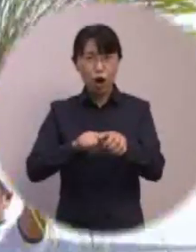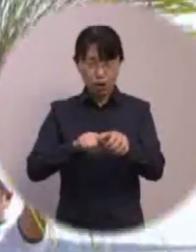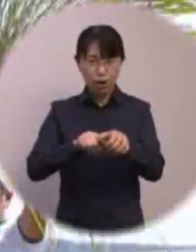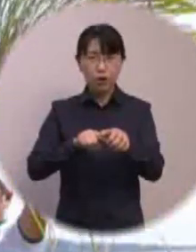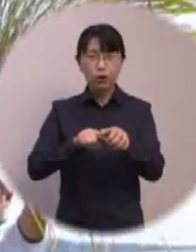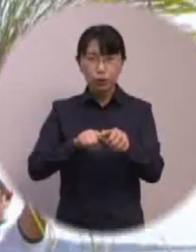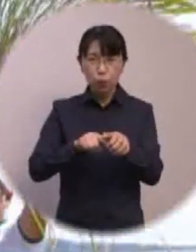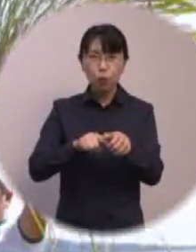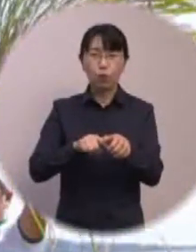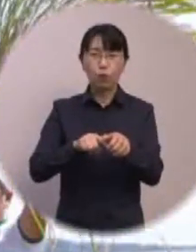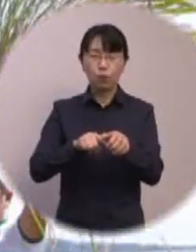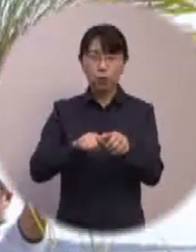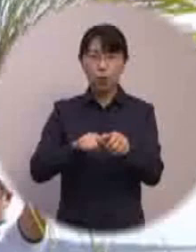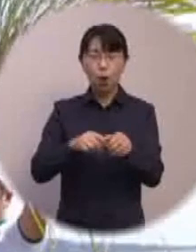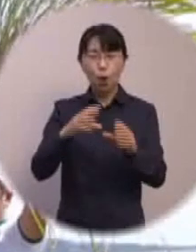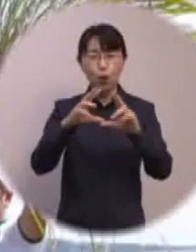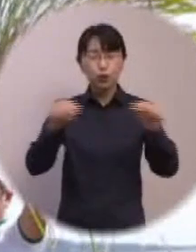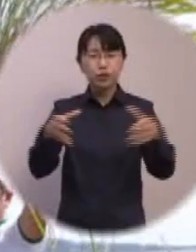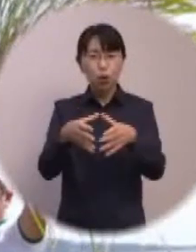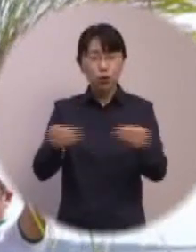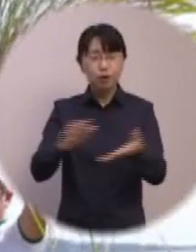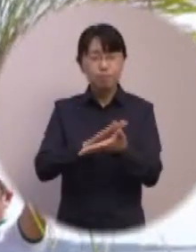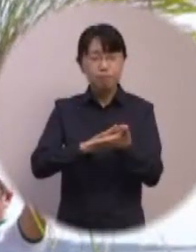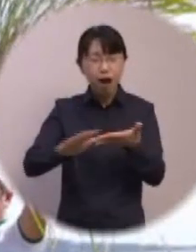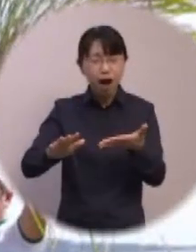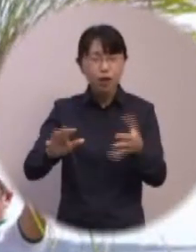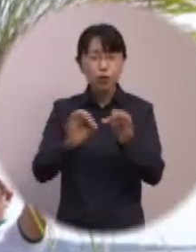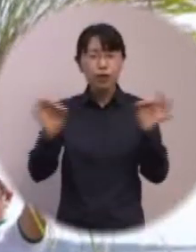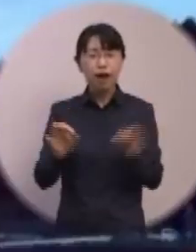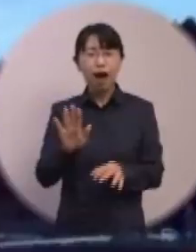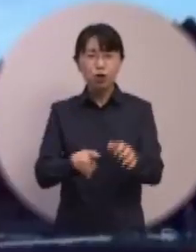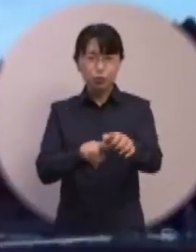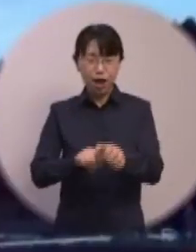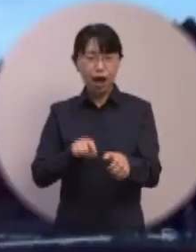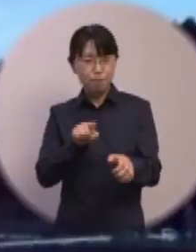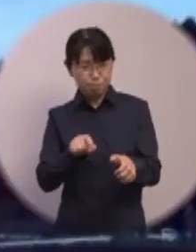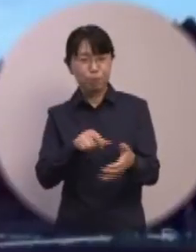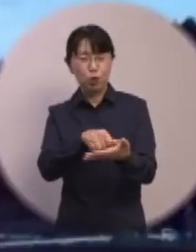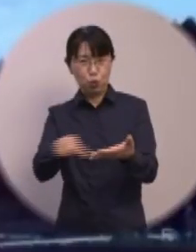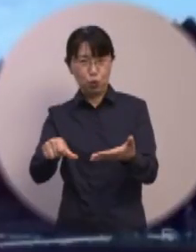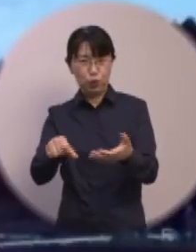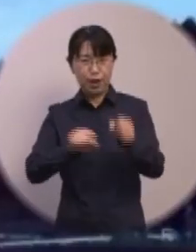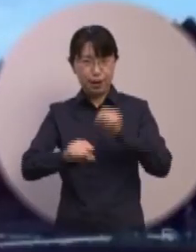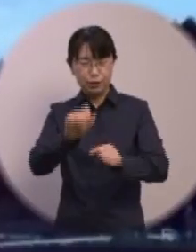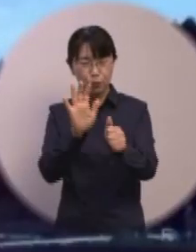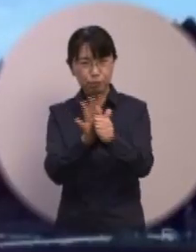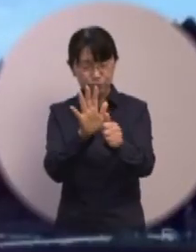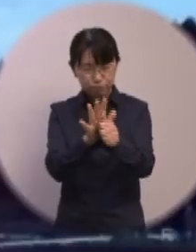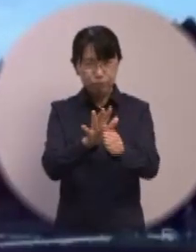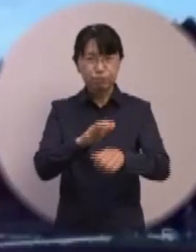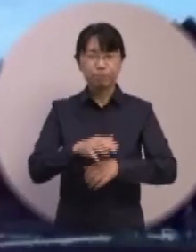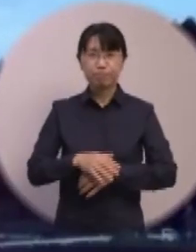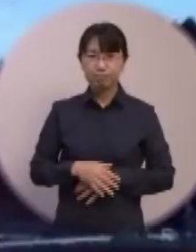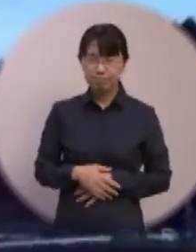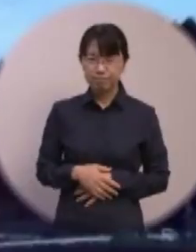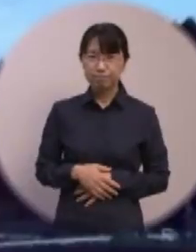ている魅力的な地域を富士の国美しく品格のある村として登録し、活動を支援しています